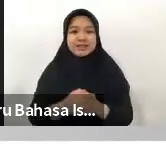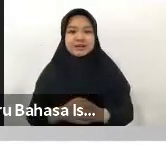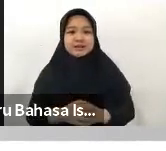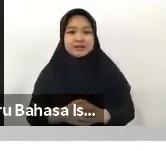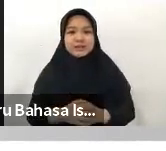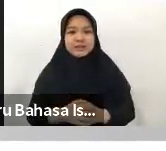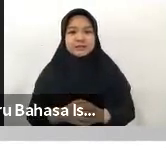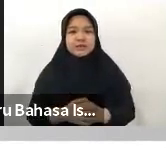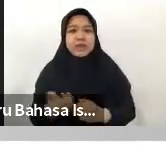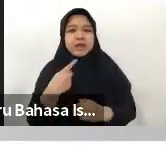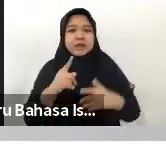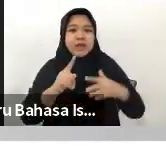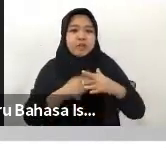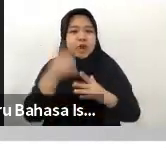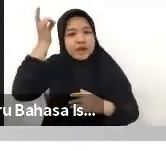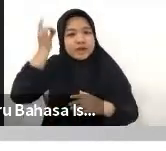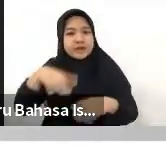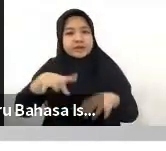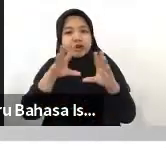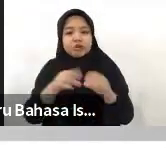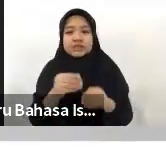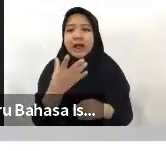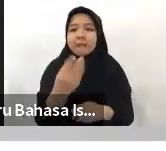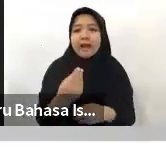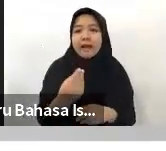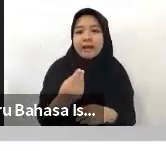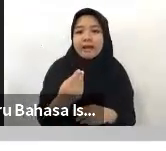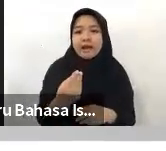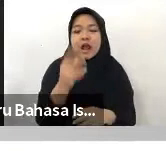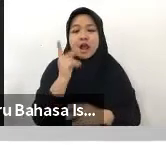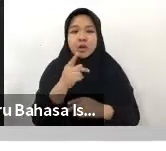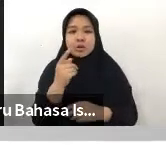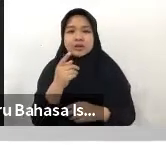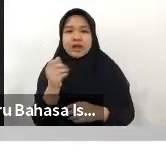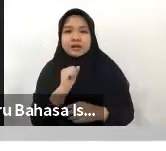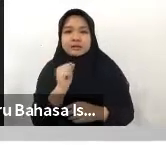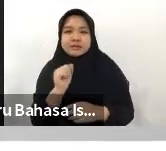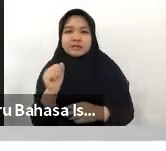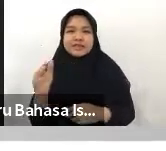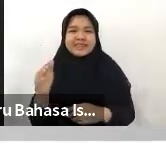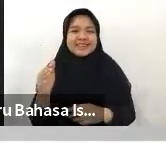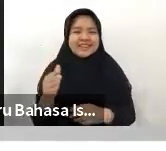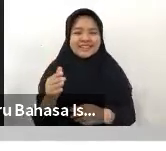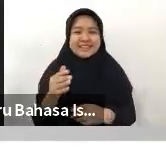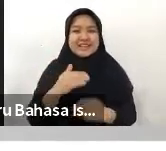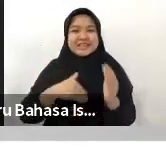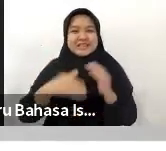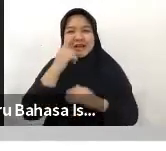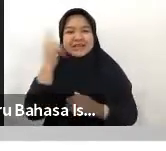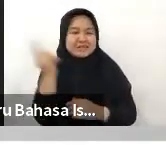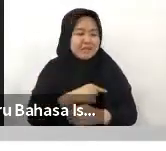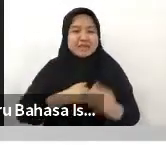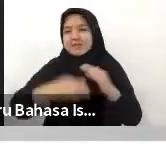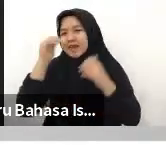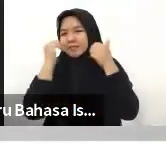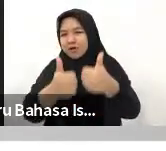kita mulai desa inklusi? Tentu saja ikan cepat ikan bagus ya, jadi semakin cepat semakin bagus. Oke,